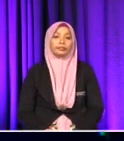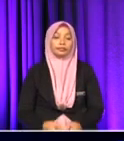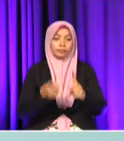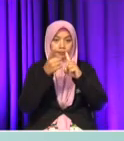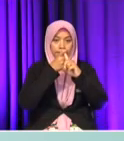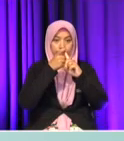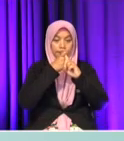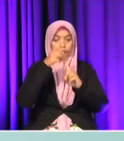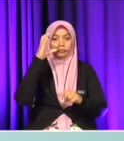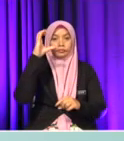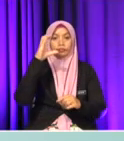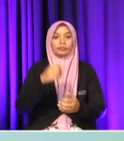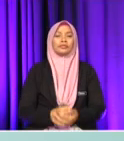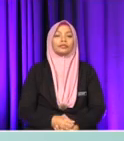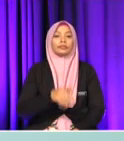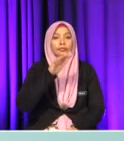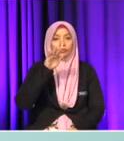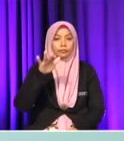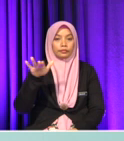merupakan rectangle